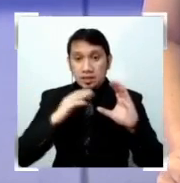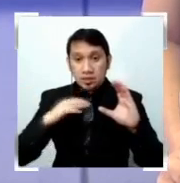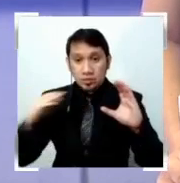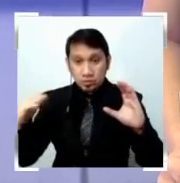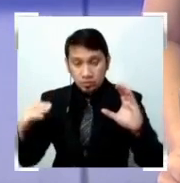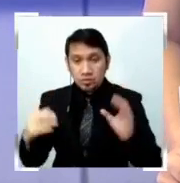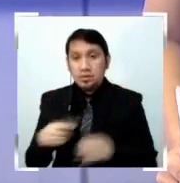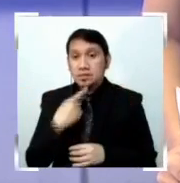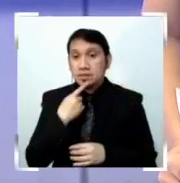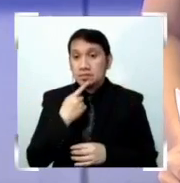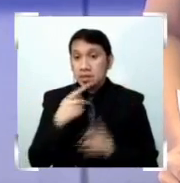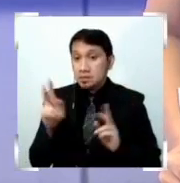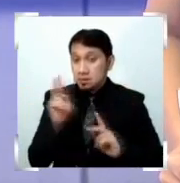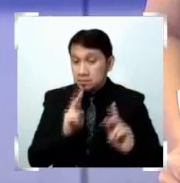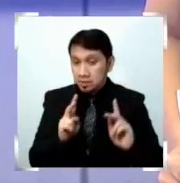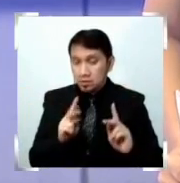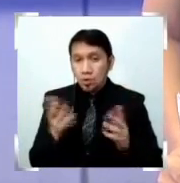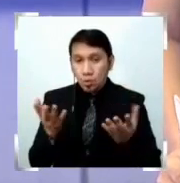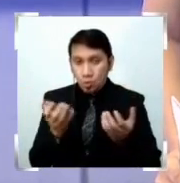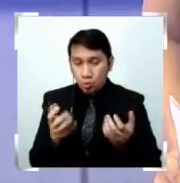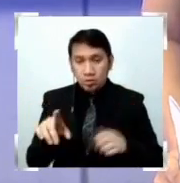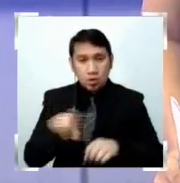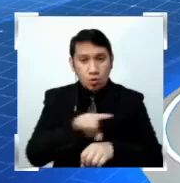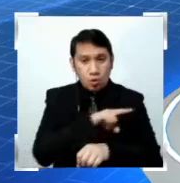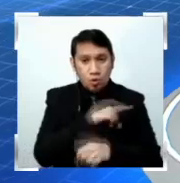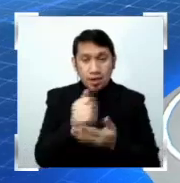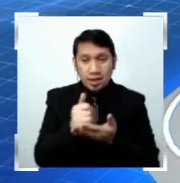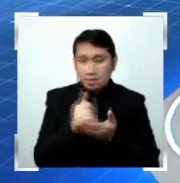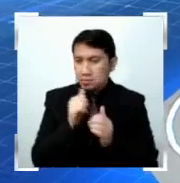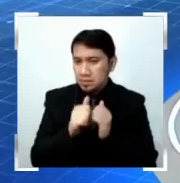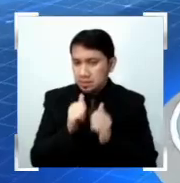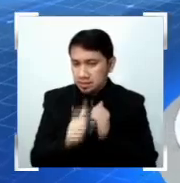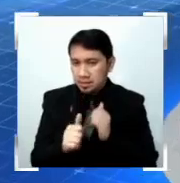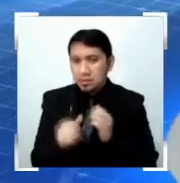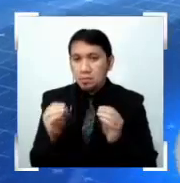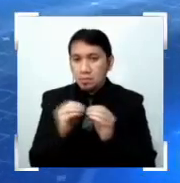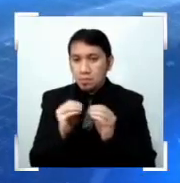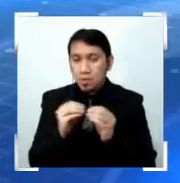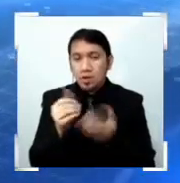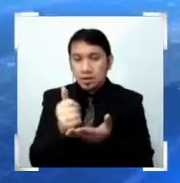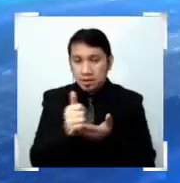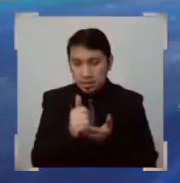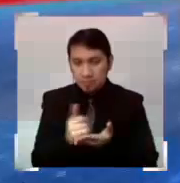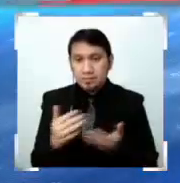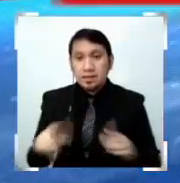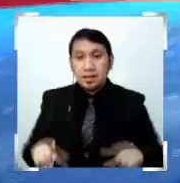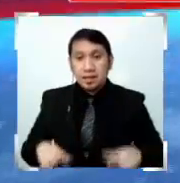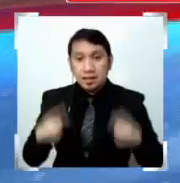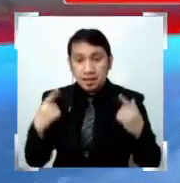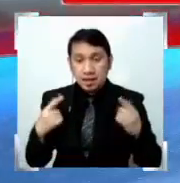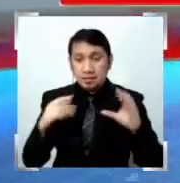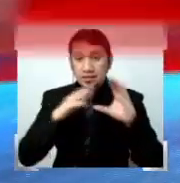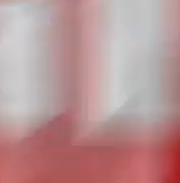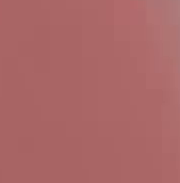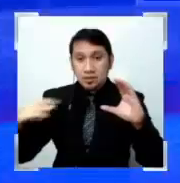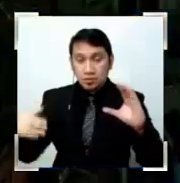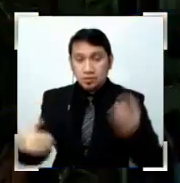pang matagalang tulong. Mula sa La Union, saksi live si JP Soriano.